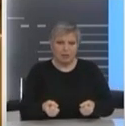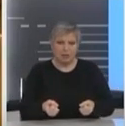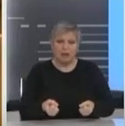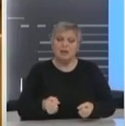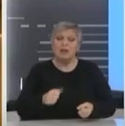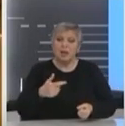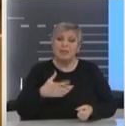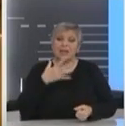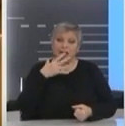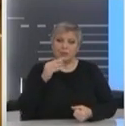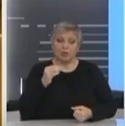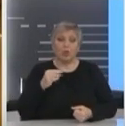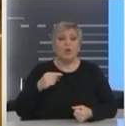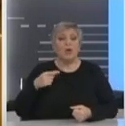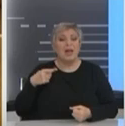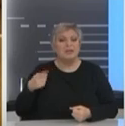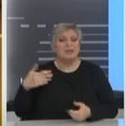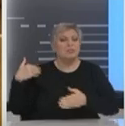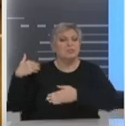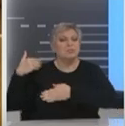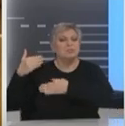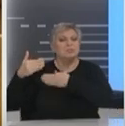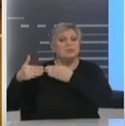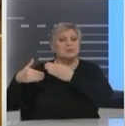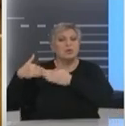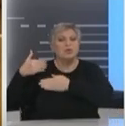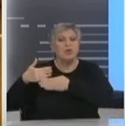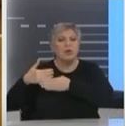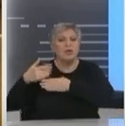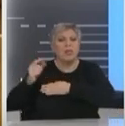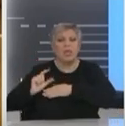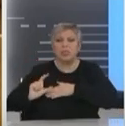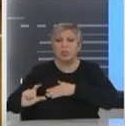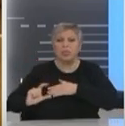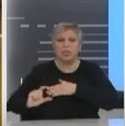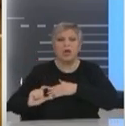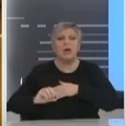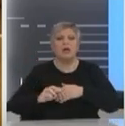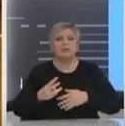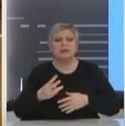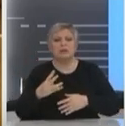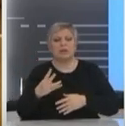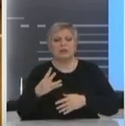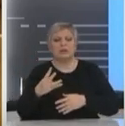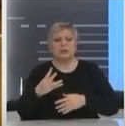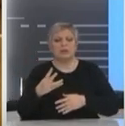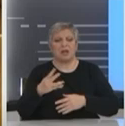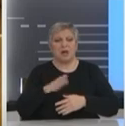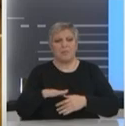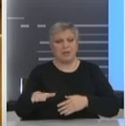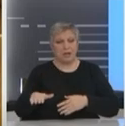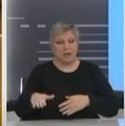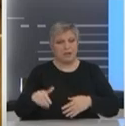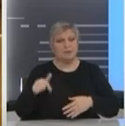δημιουργήσει στα πλαίσια μιας πάγιας αντίληψης προκειμένου να ευνοείται με